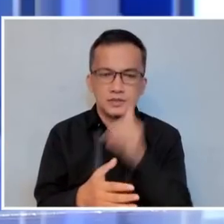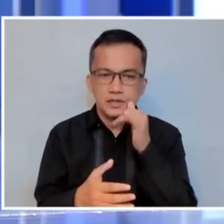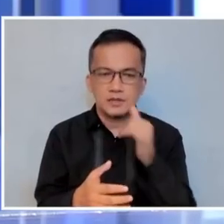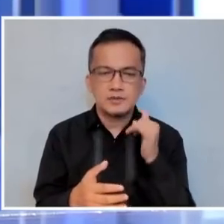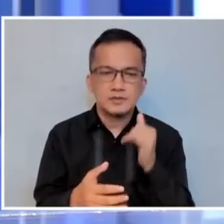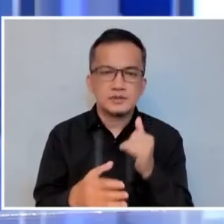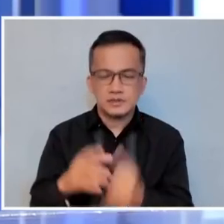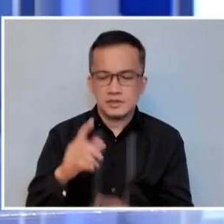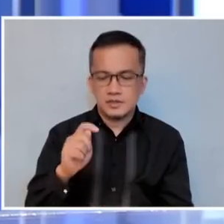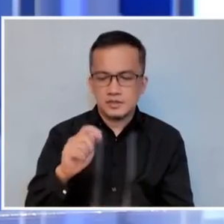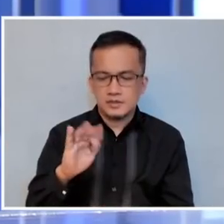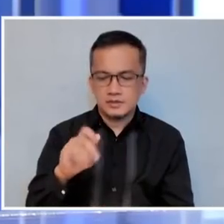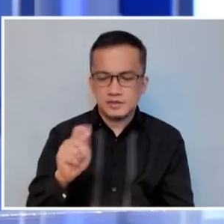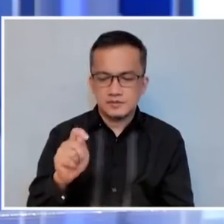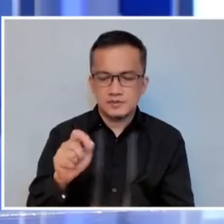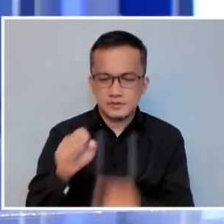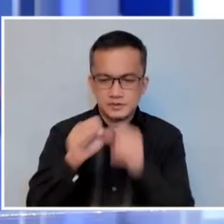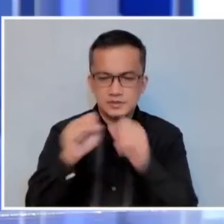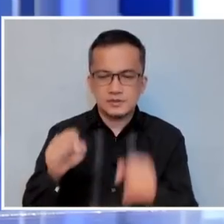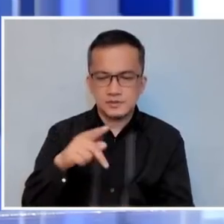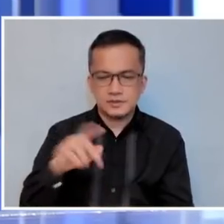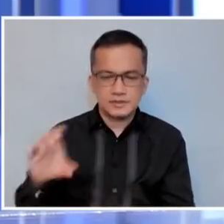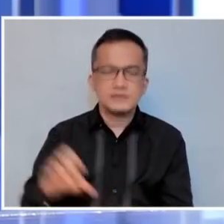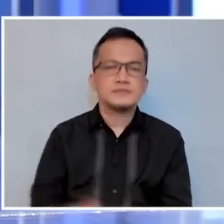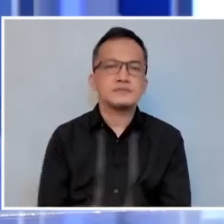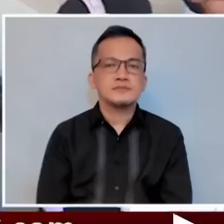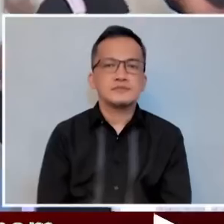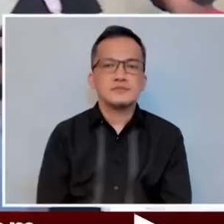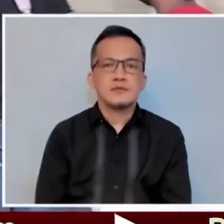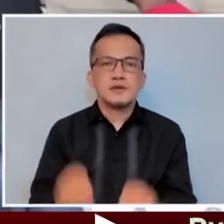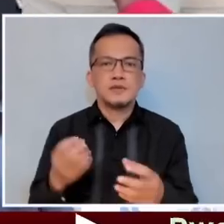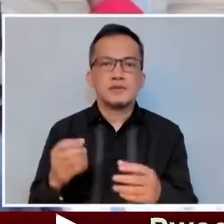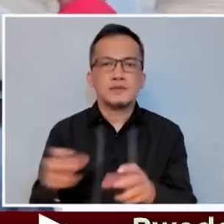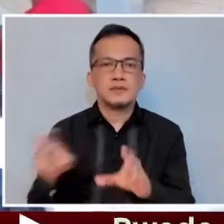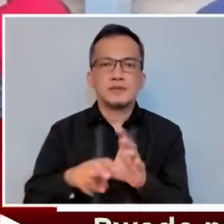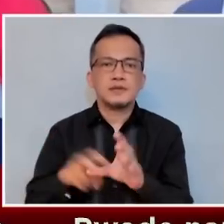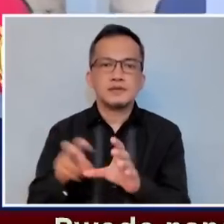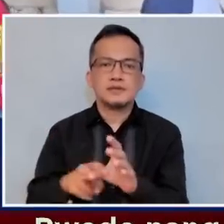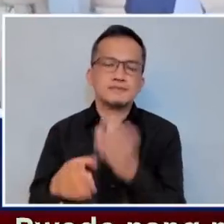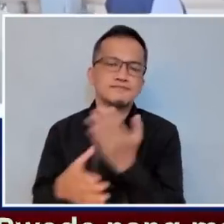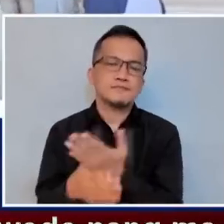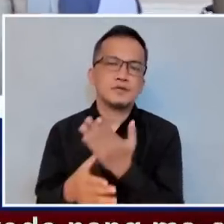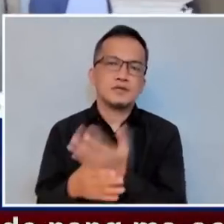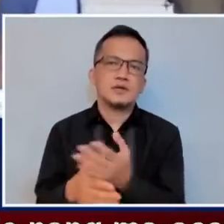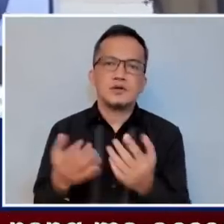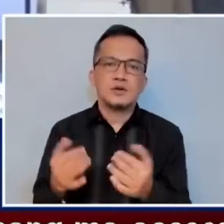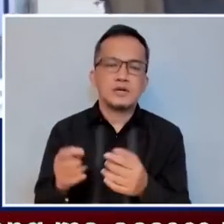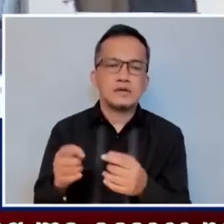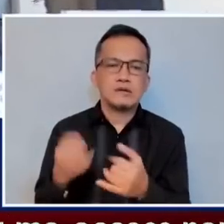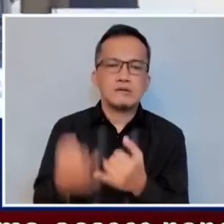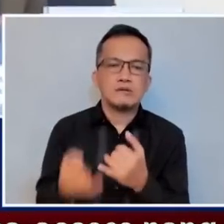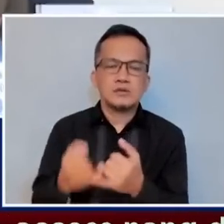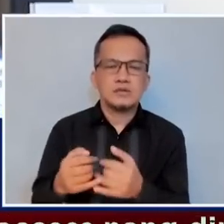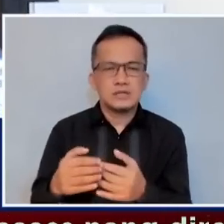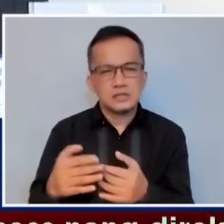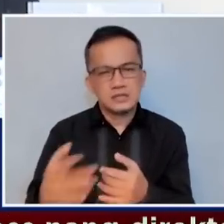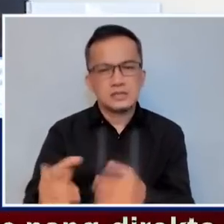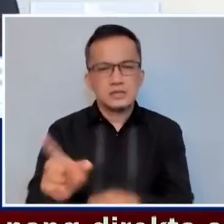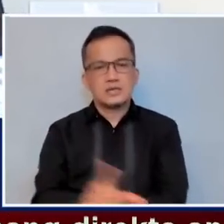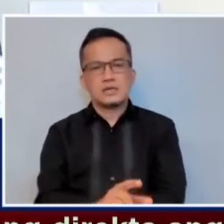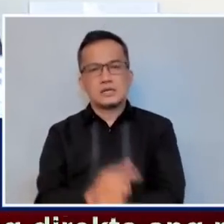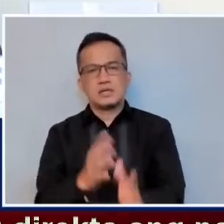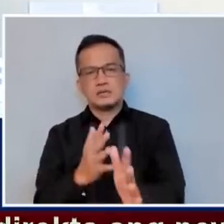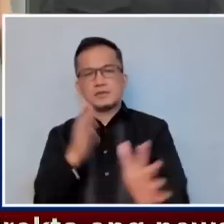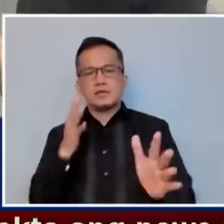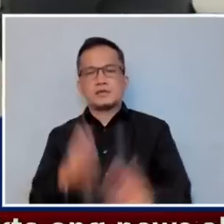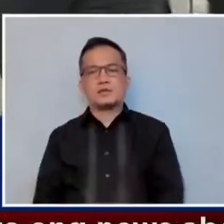Taft Station sa Pasay City. Maraming pasahero ang naperwisyo dahil inabot sila ng napakatagal sa pila.